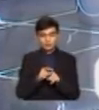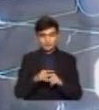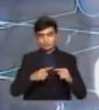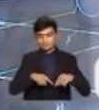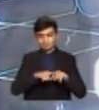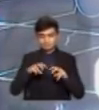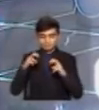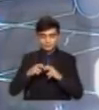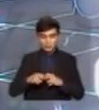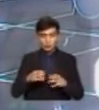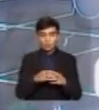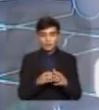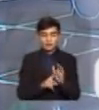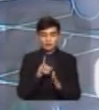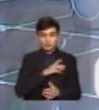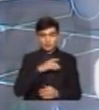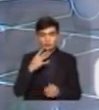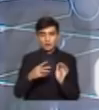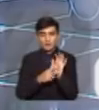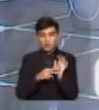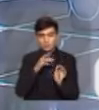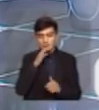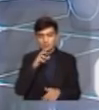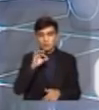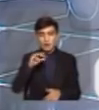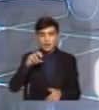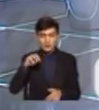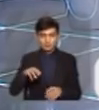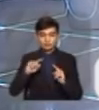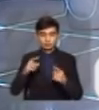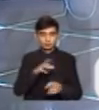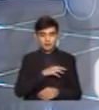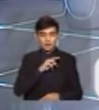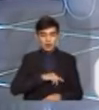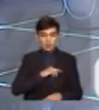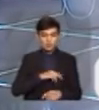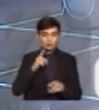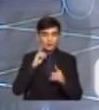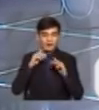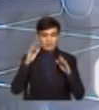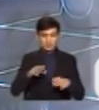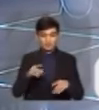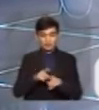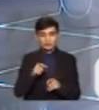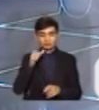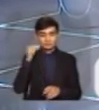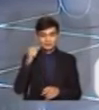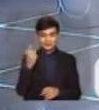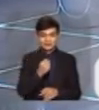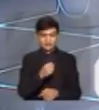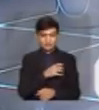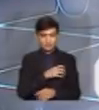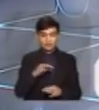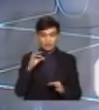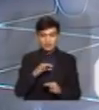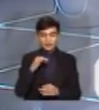межведомственную следственную группу. 48-летнего Булата Бакаова задержали во время рабочего совещания на прошлой неделе. Санкции